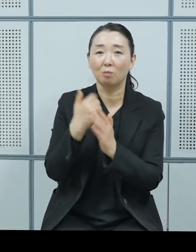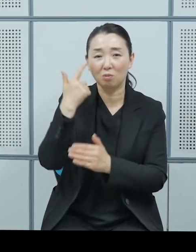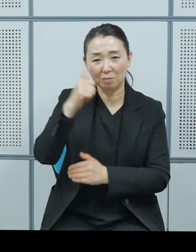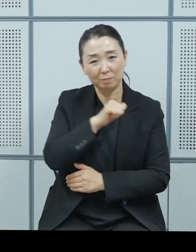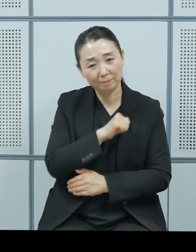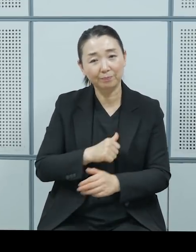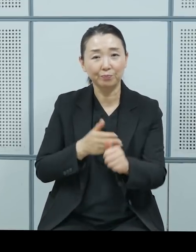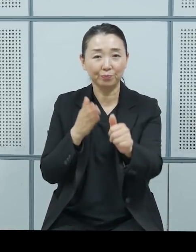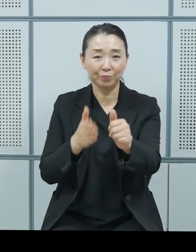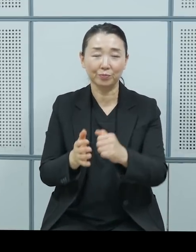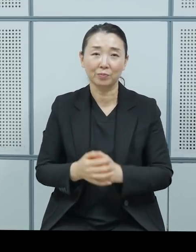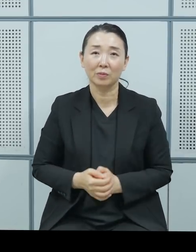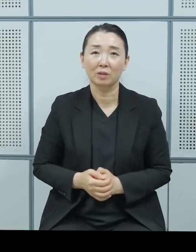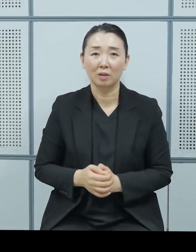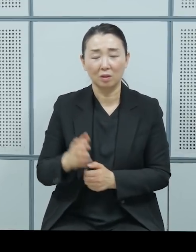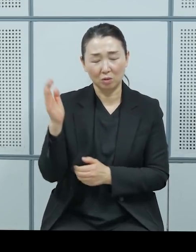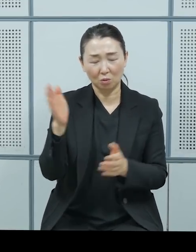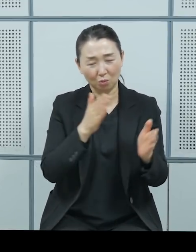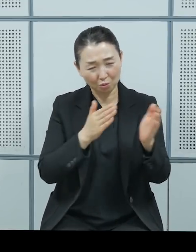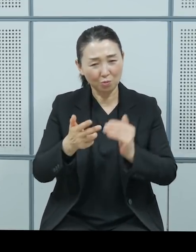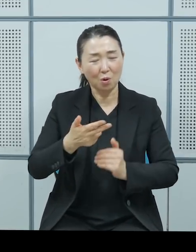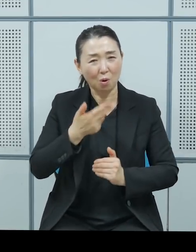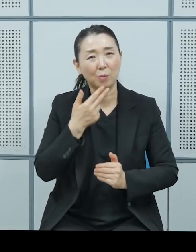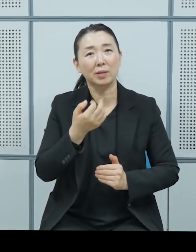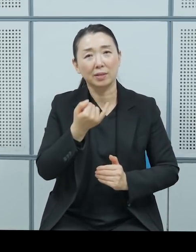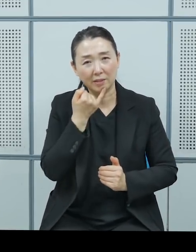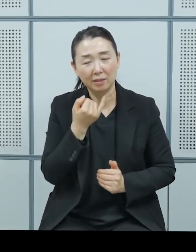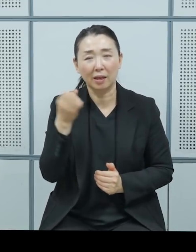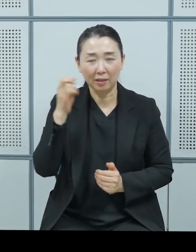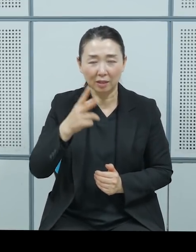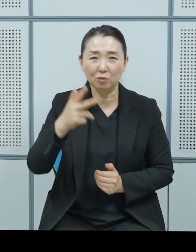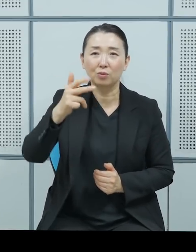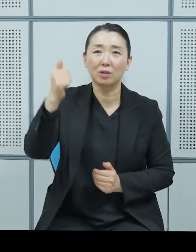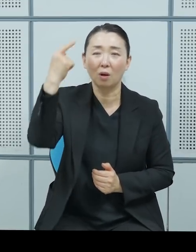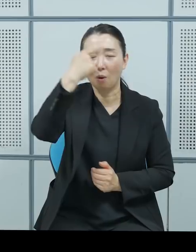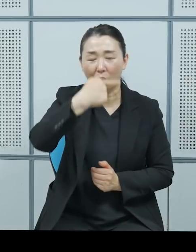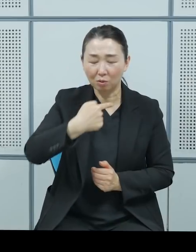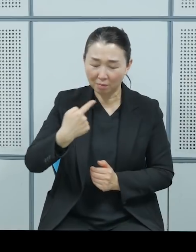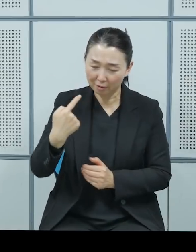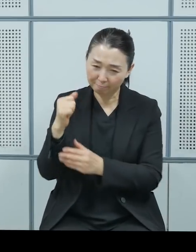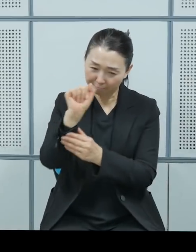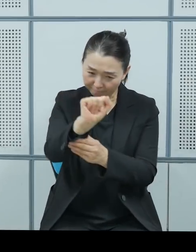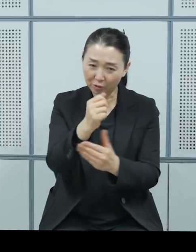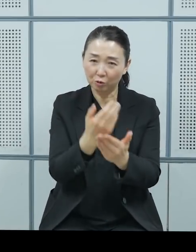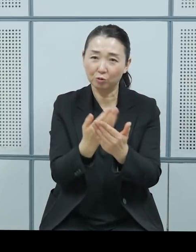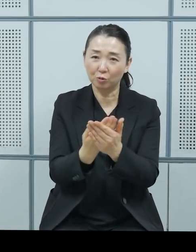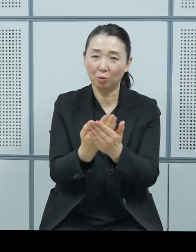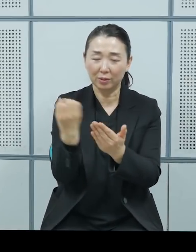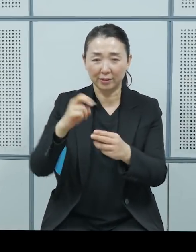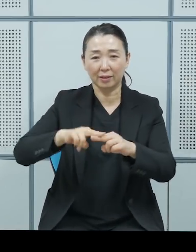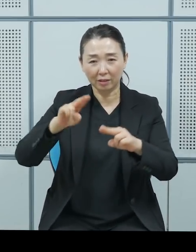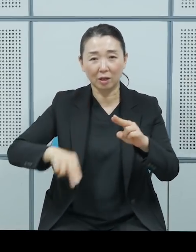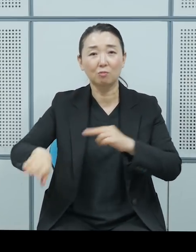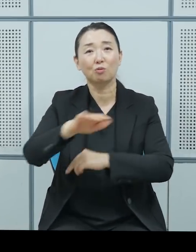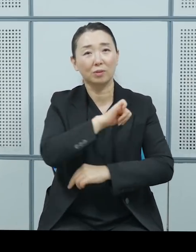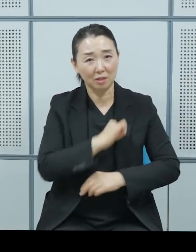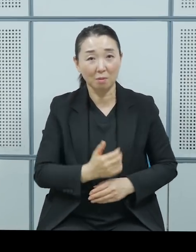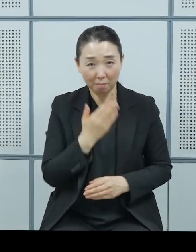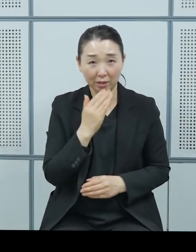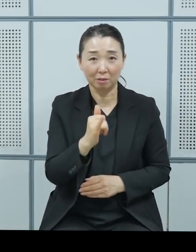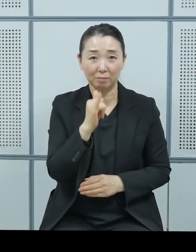견디세요. 그리고 설교 준비 안 해도 좋으니까 예. 주일날 와서 얼굴만 비춰주고 내려가요. 그러면 우리도